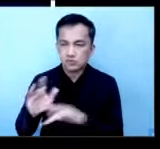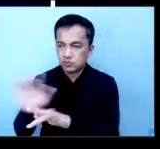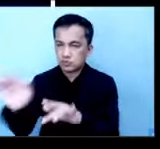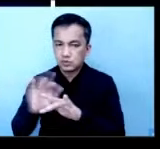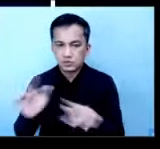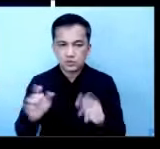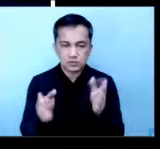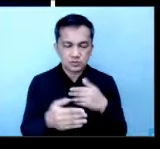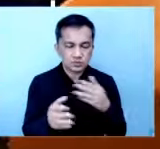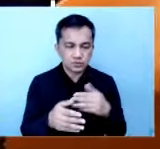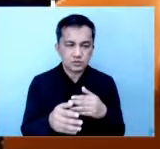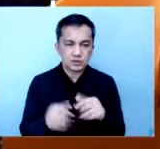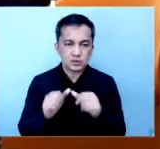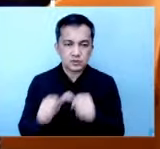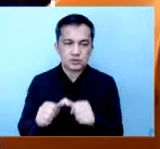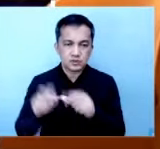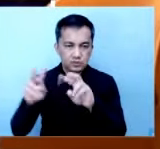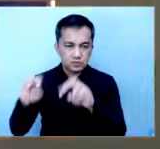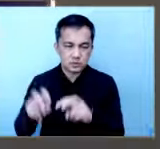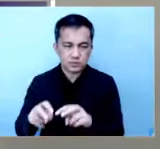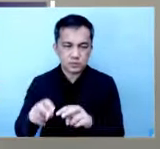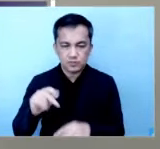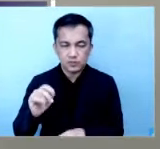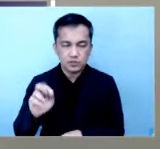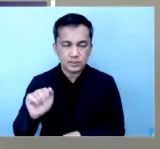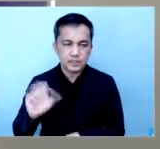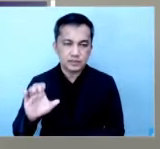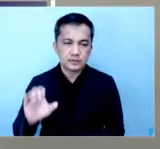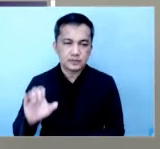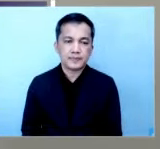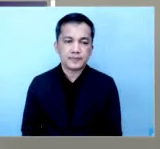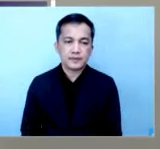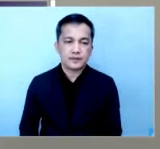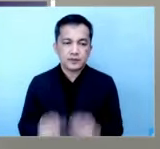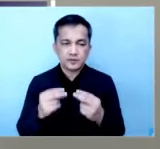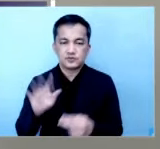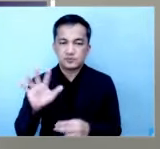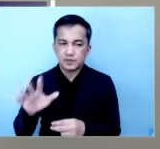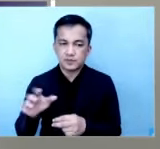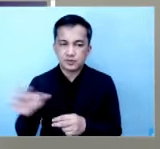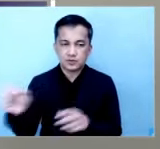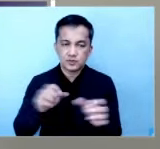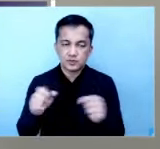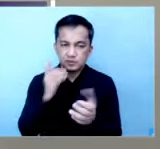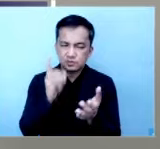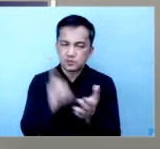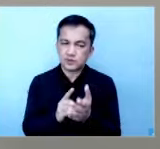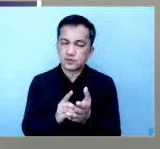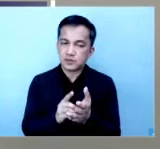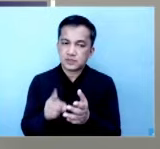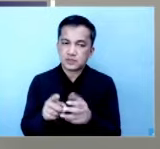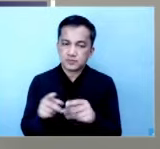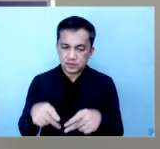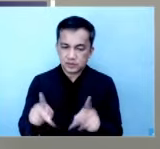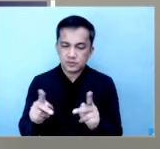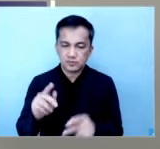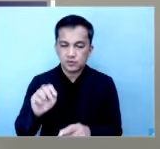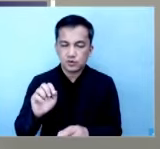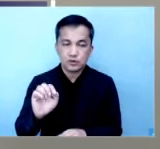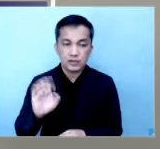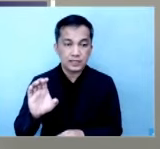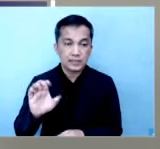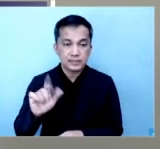sa pagpapatuloy ng investigasyon sa Porac Hub. Nakuha ng News 5 ang mga dokumento na nagpapatunay na pinayagan ng Porac LGU